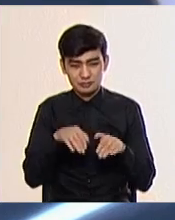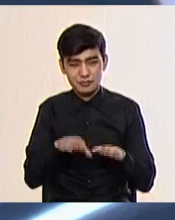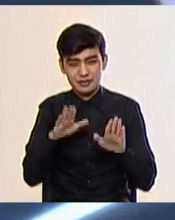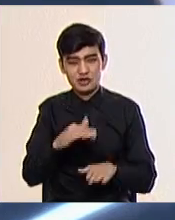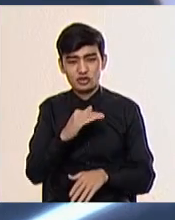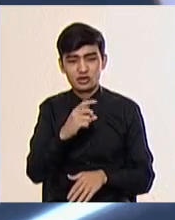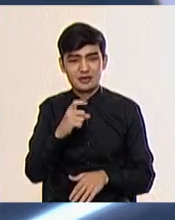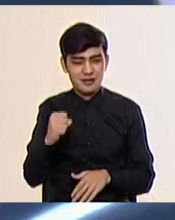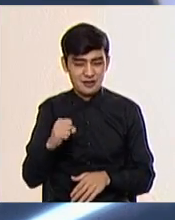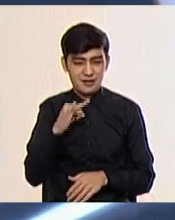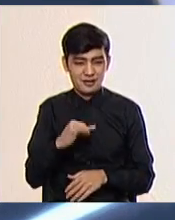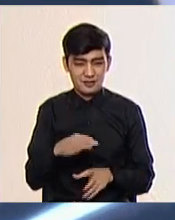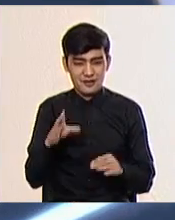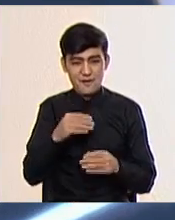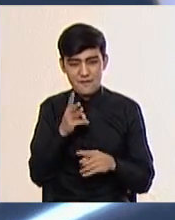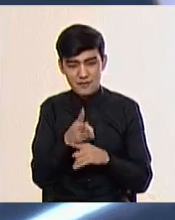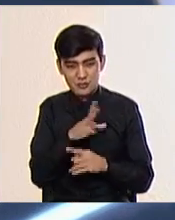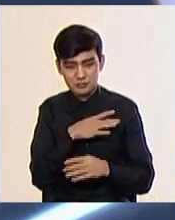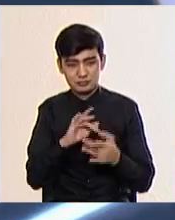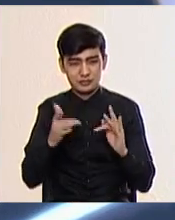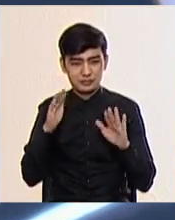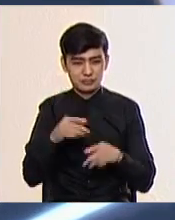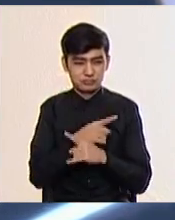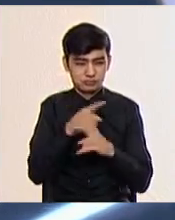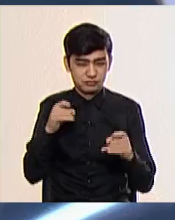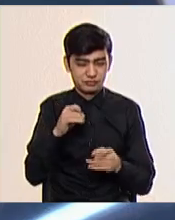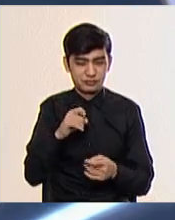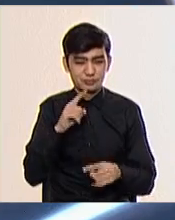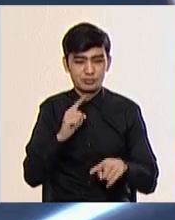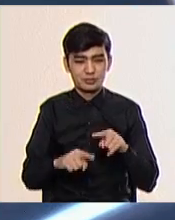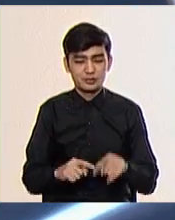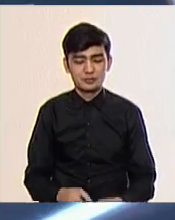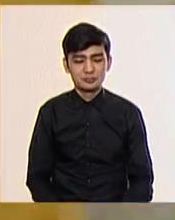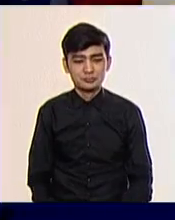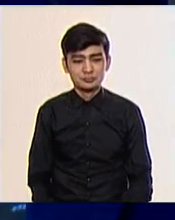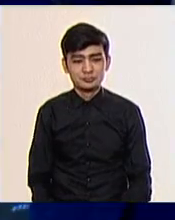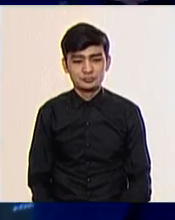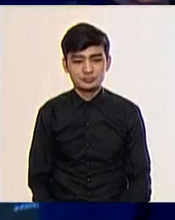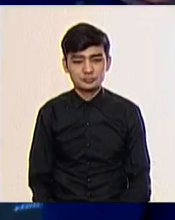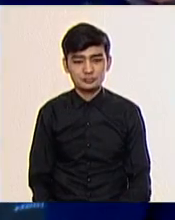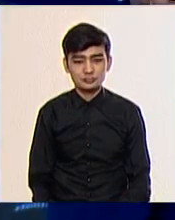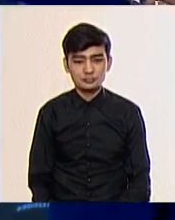ЖК. Видео необычного торжества распространяют пользователи социальных сетей.